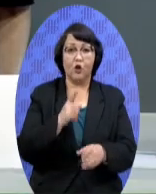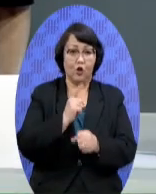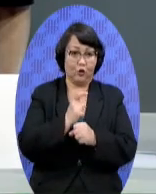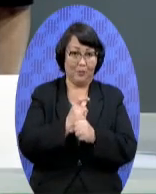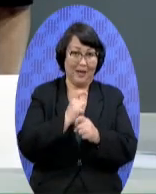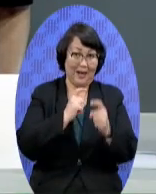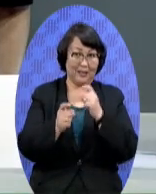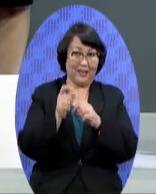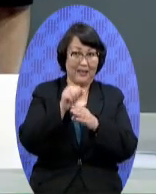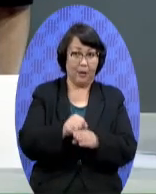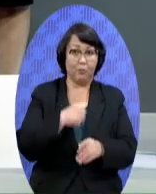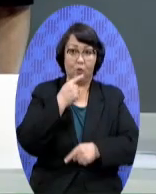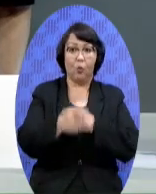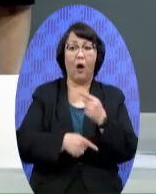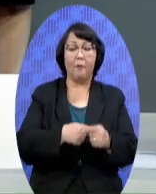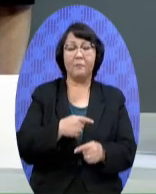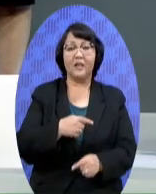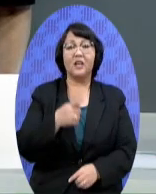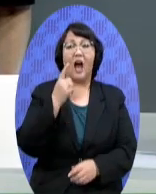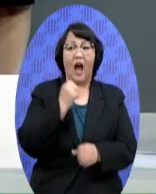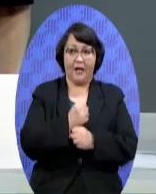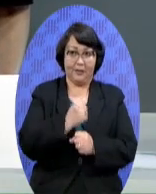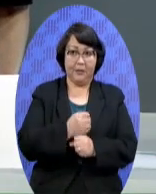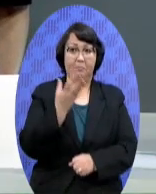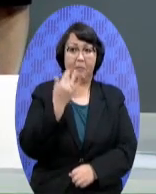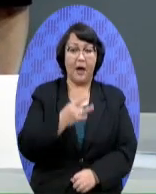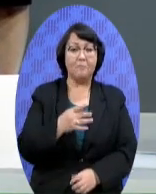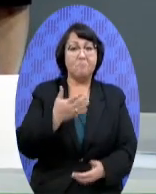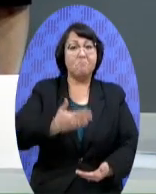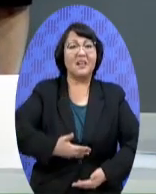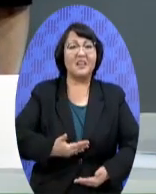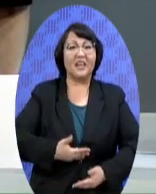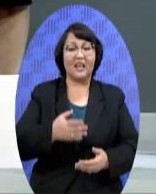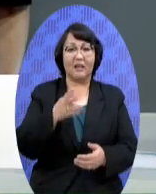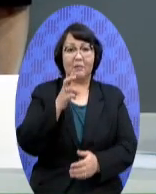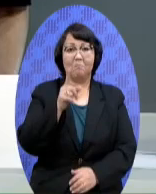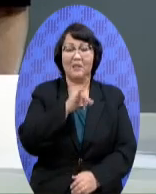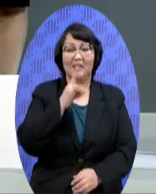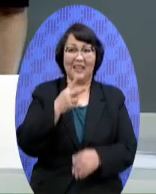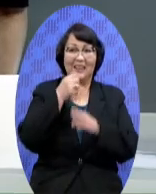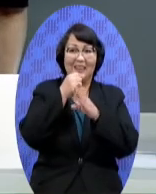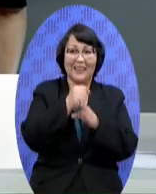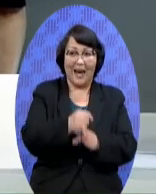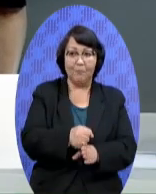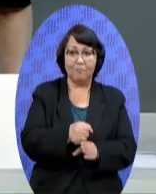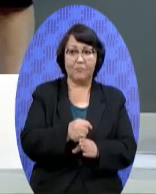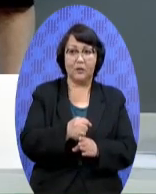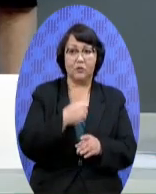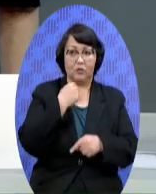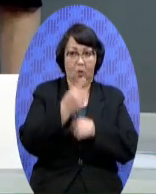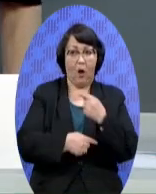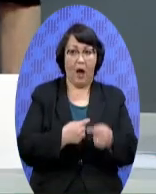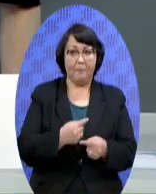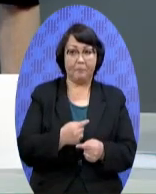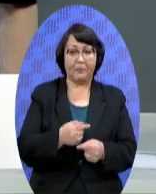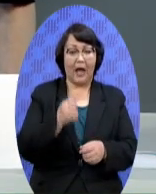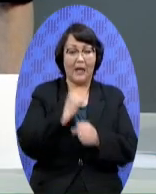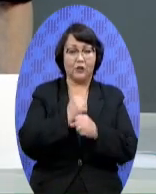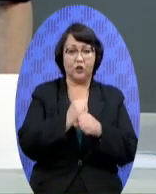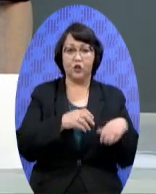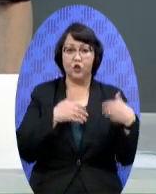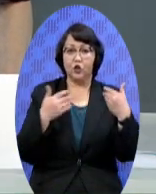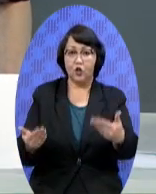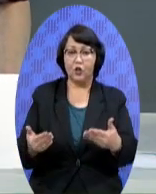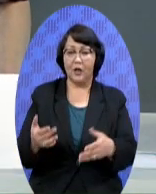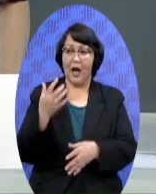нэлээд тодорхой олгож өгсөн. За тодруулах юм бол ажлын байрны бэлгийн дарамттай холбоотой асуудлыг бол хуульчилж өгсөн байгаа. За үзэгч та бүхэн харж байна. Ажил олгогч